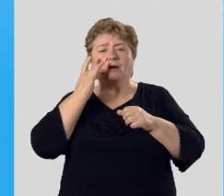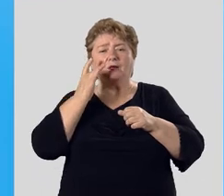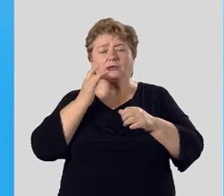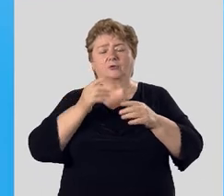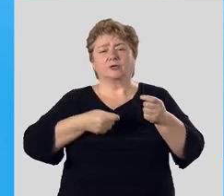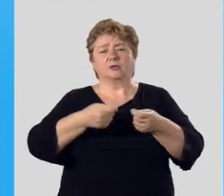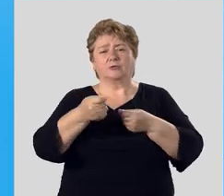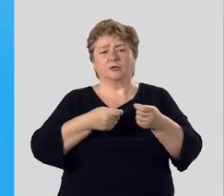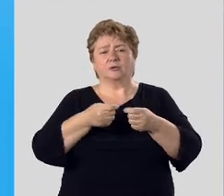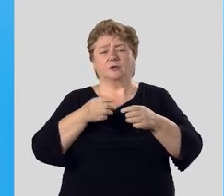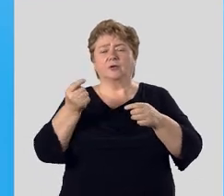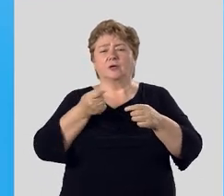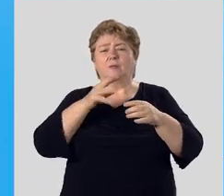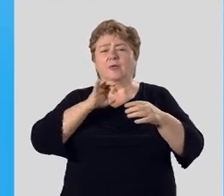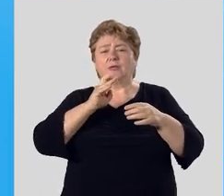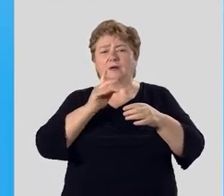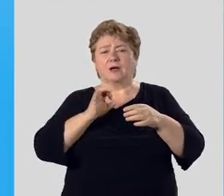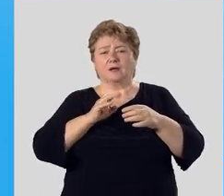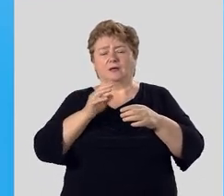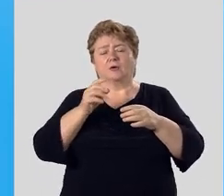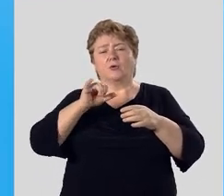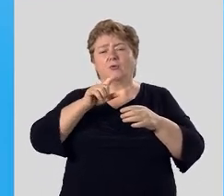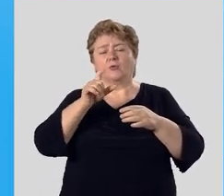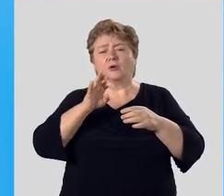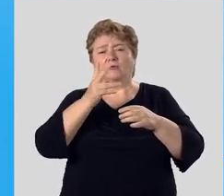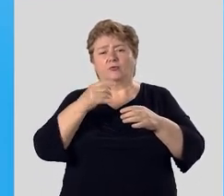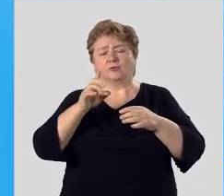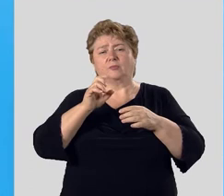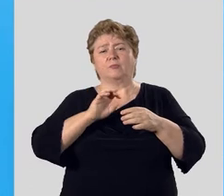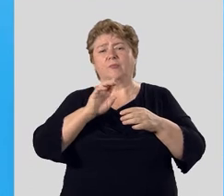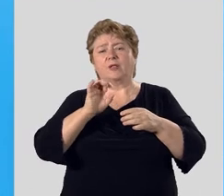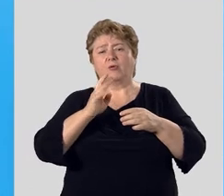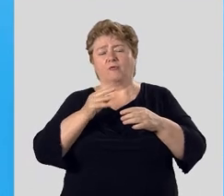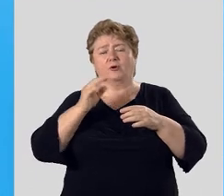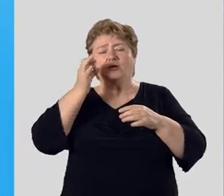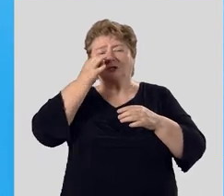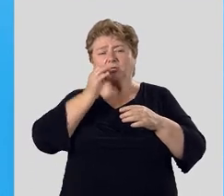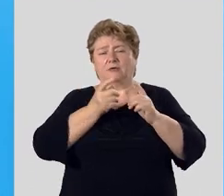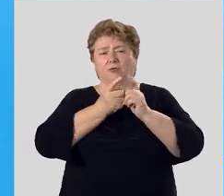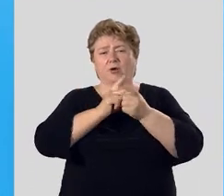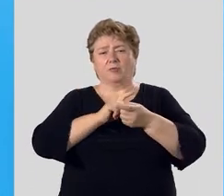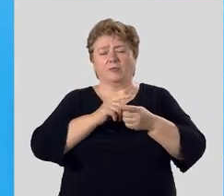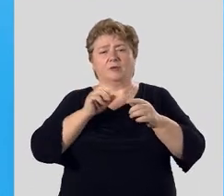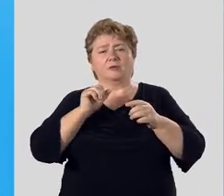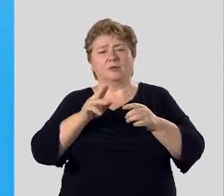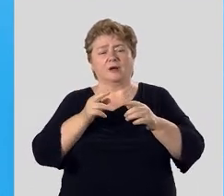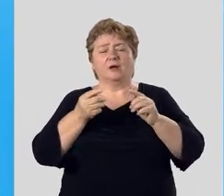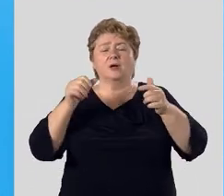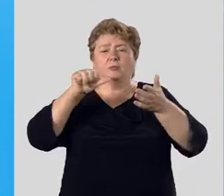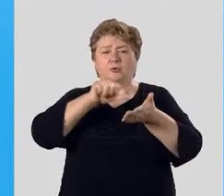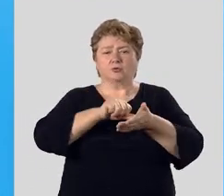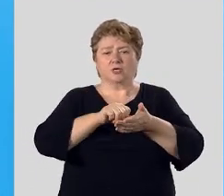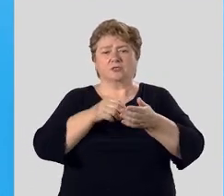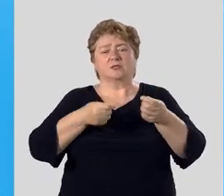которые регулируют минеральный, углеводный, белковый и жировой обмен. Так, при их